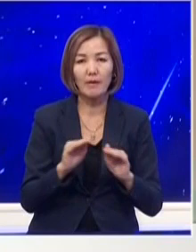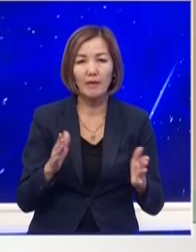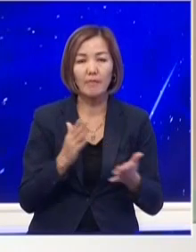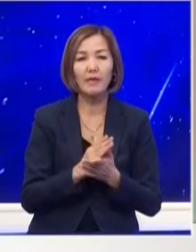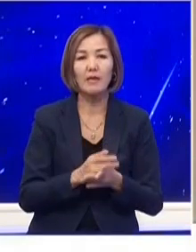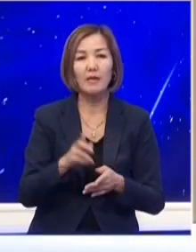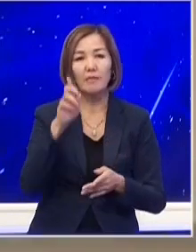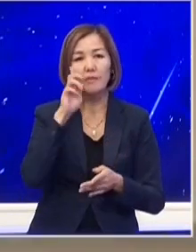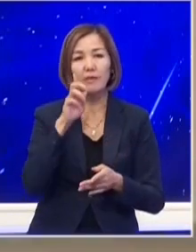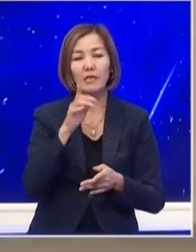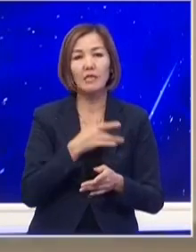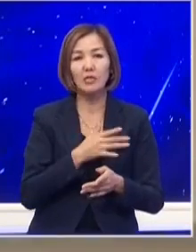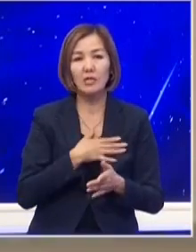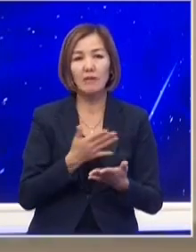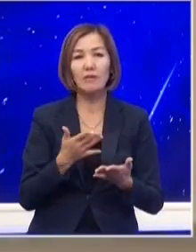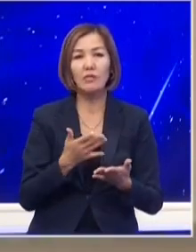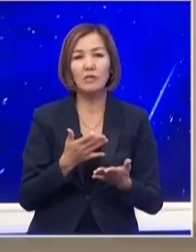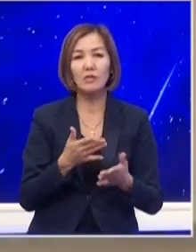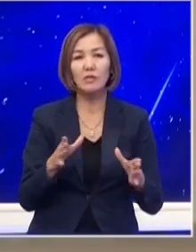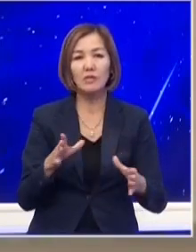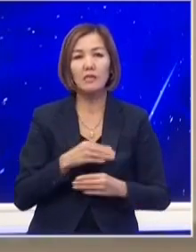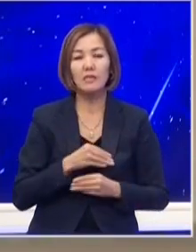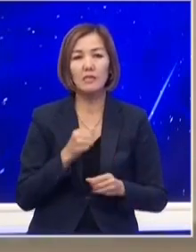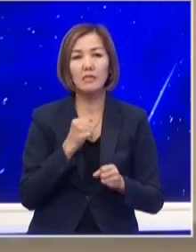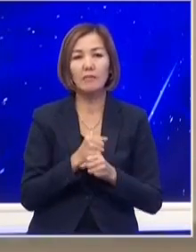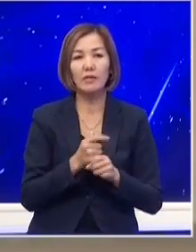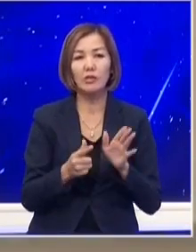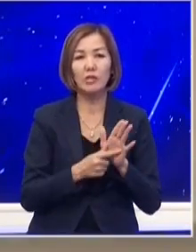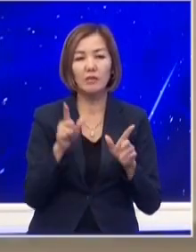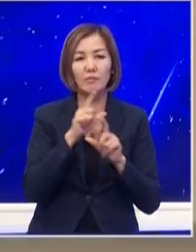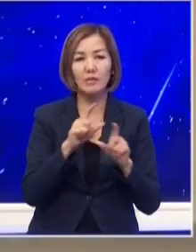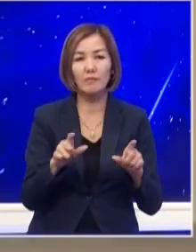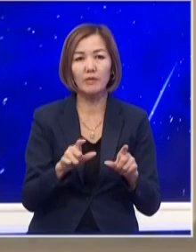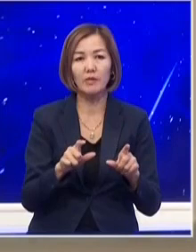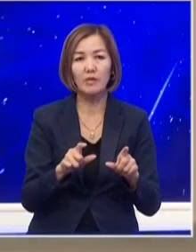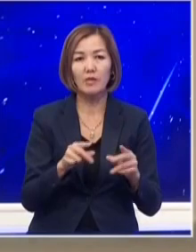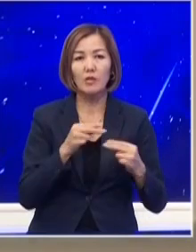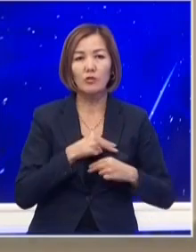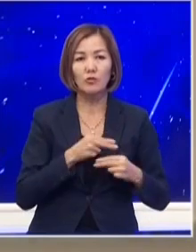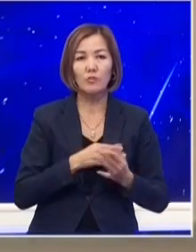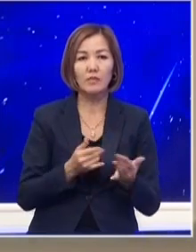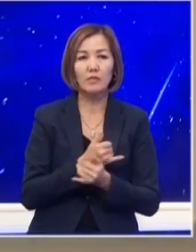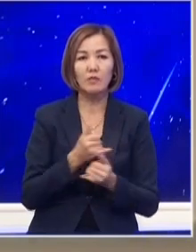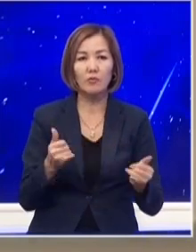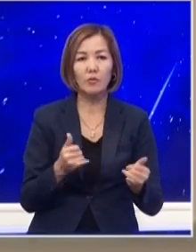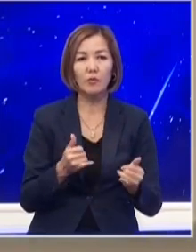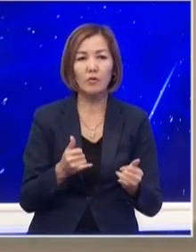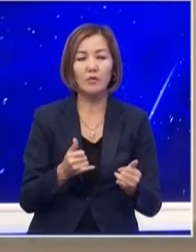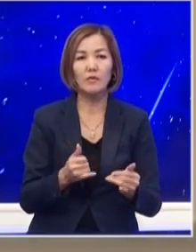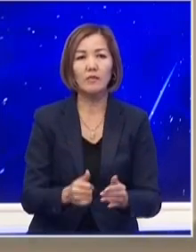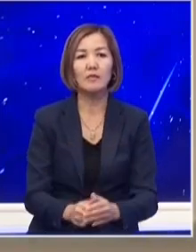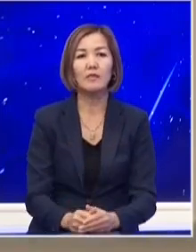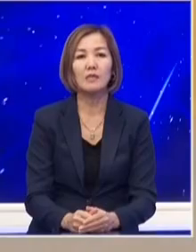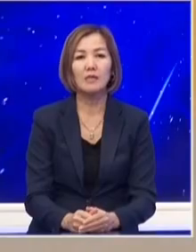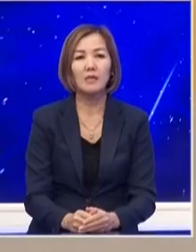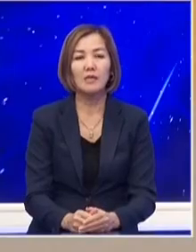мемлекеттік жекеменшік серіктестік бар. 7 мектепте жұмыс жасап отыр қызмет көрсетушілер.